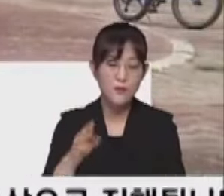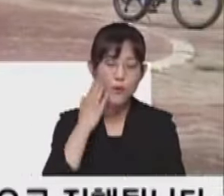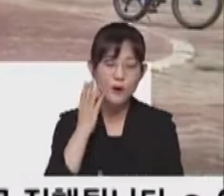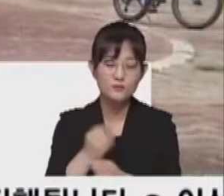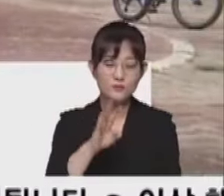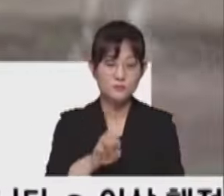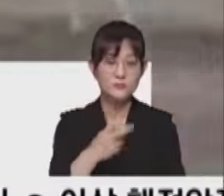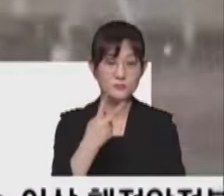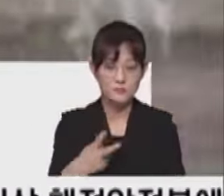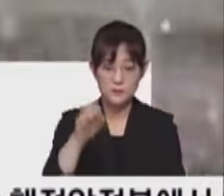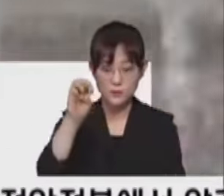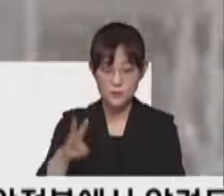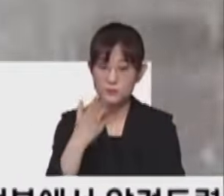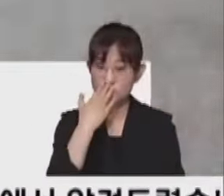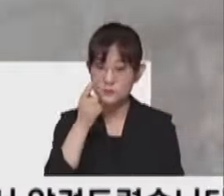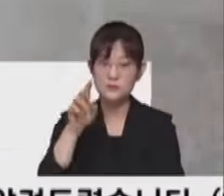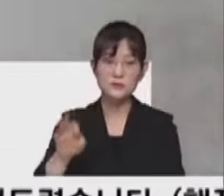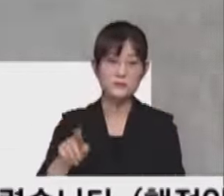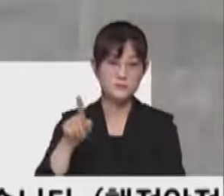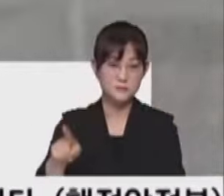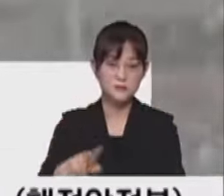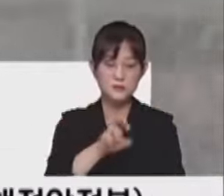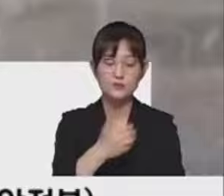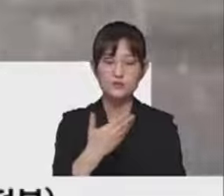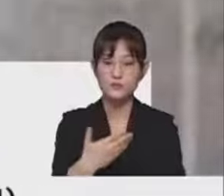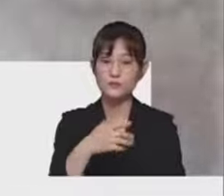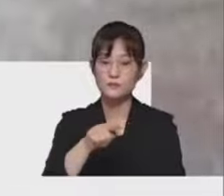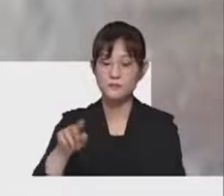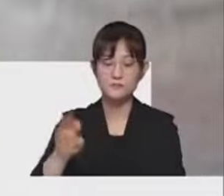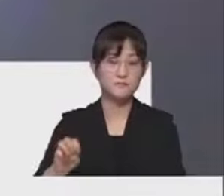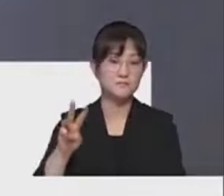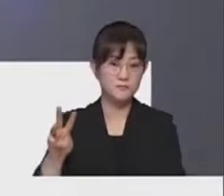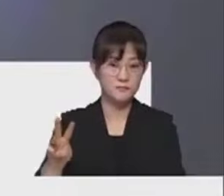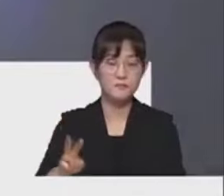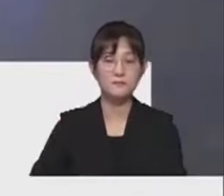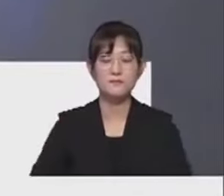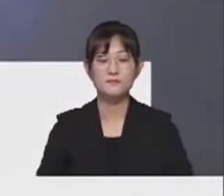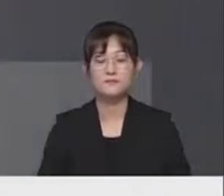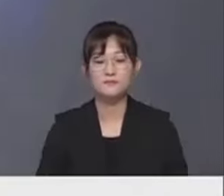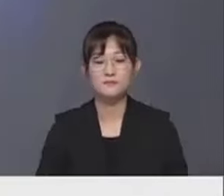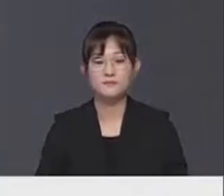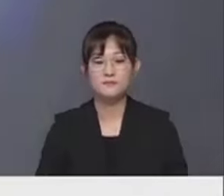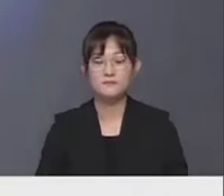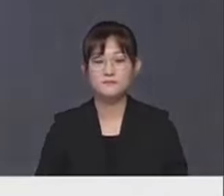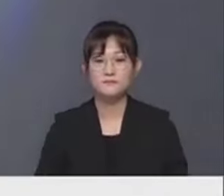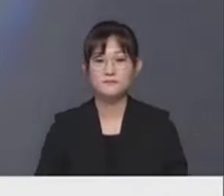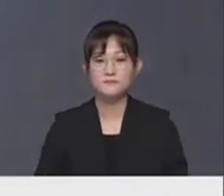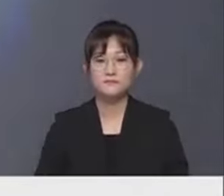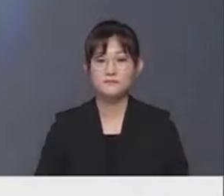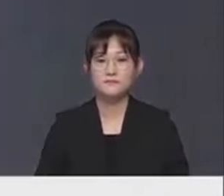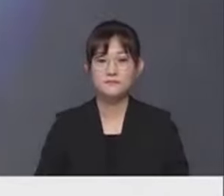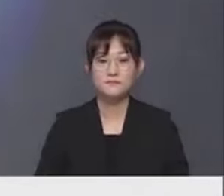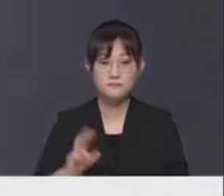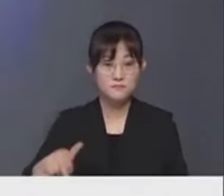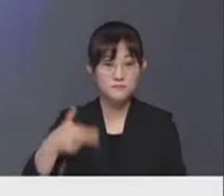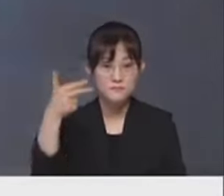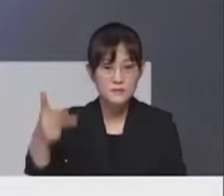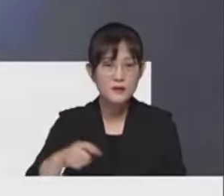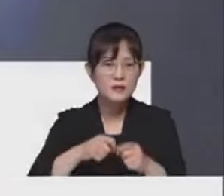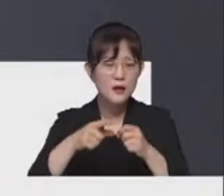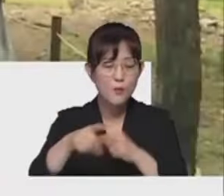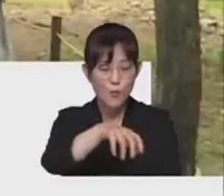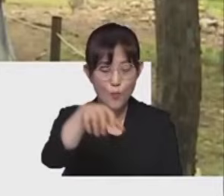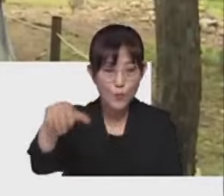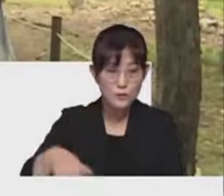32도 광주와 순천 31도 등 29도에서 33도 분포를 보일 것으로 예상됩니다 다음 주는 대부분